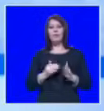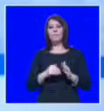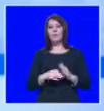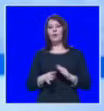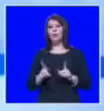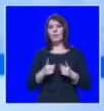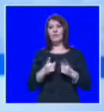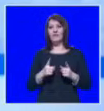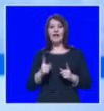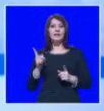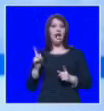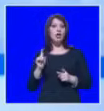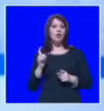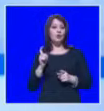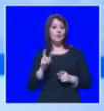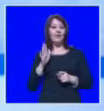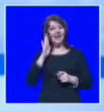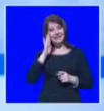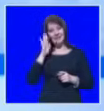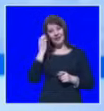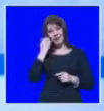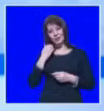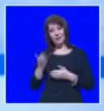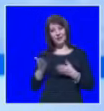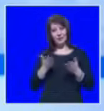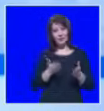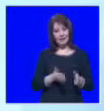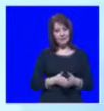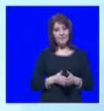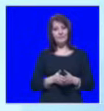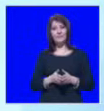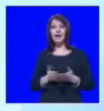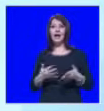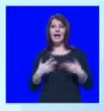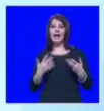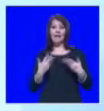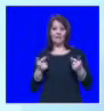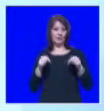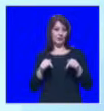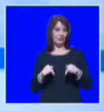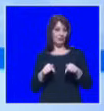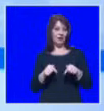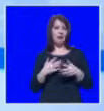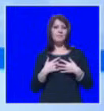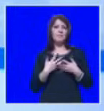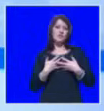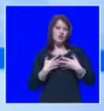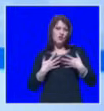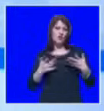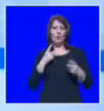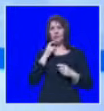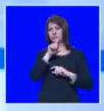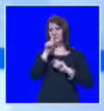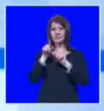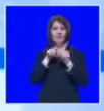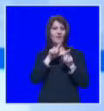Подуправителят на БНБ Андрей Гюров вече е в студиото. Здравейте и добре дошли, господин Гюров. Здравейте. Радвам се, че сте тук, защото има много въпроси,